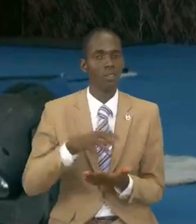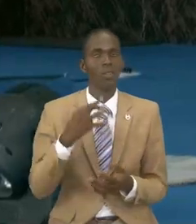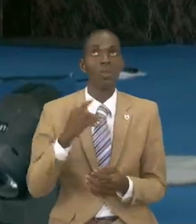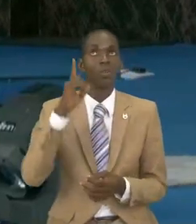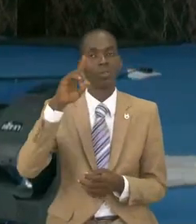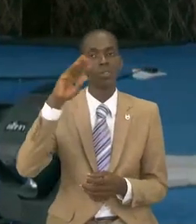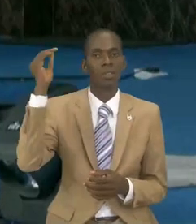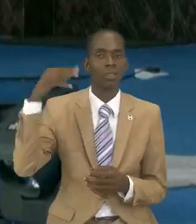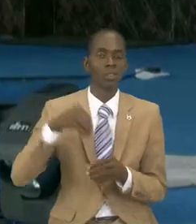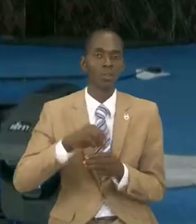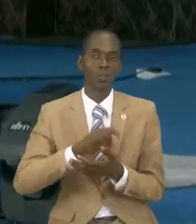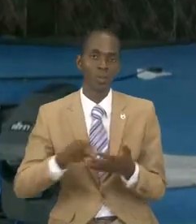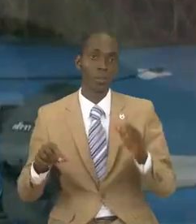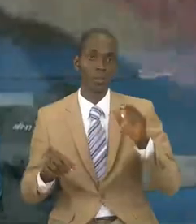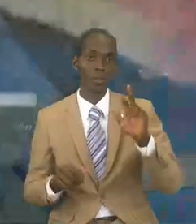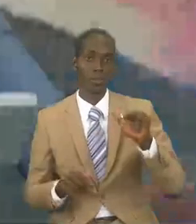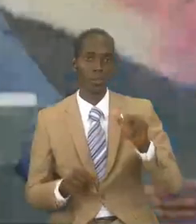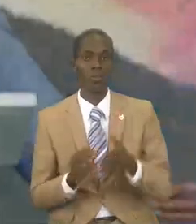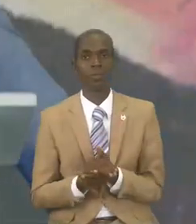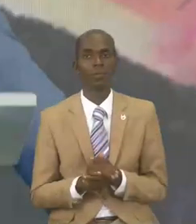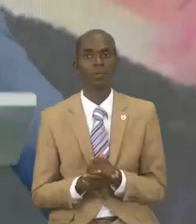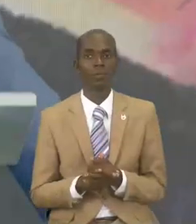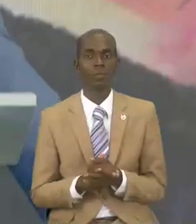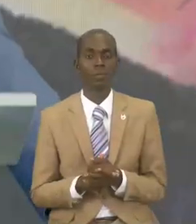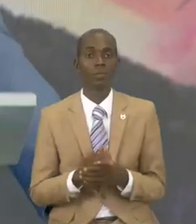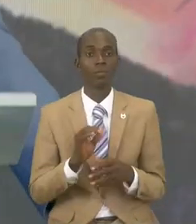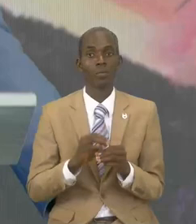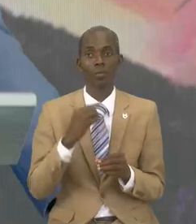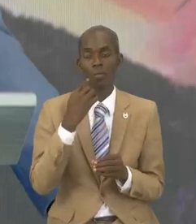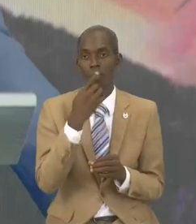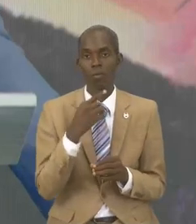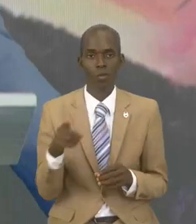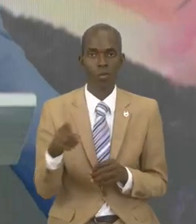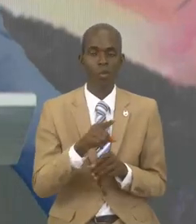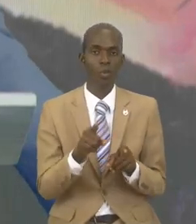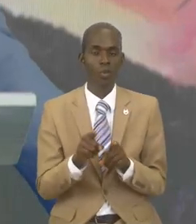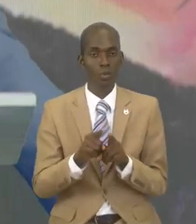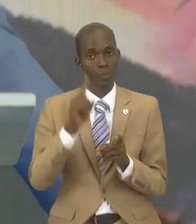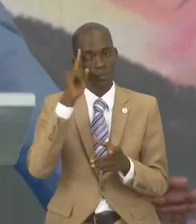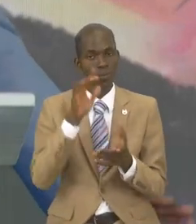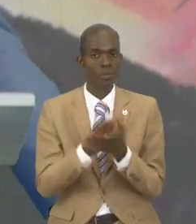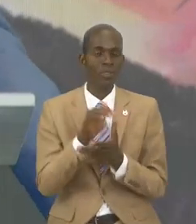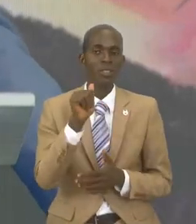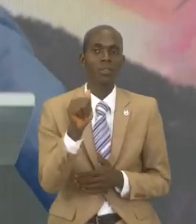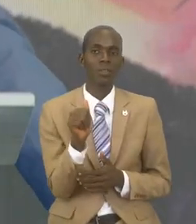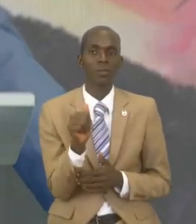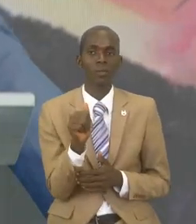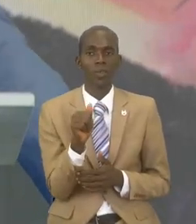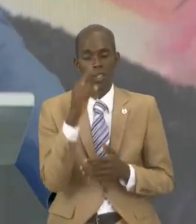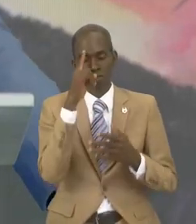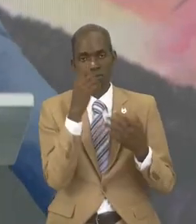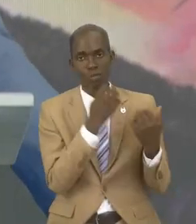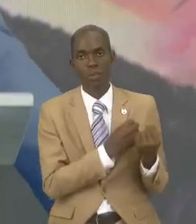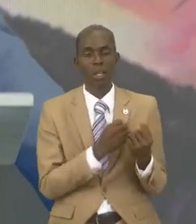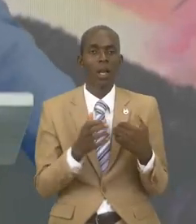grâce. Verset 13. Verset 13 nous dit, en lui, vous aussi, après avoir